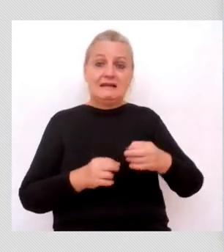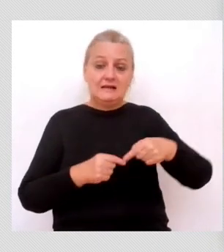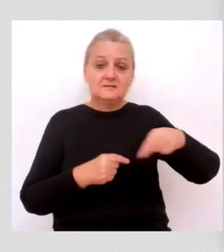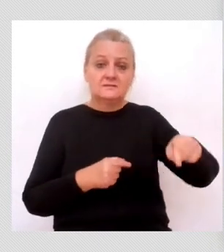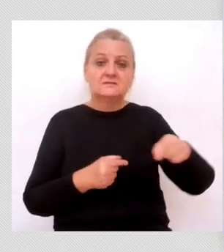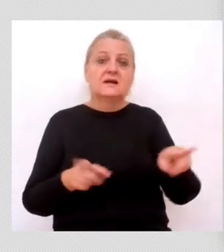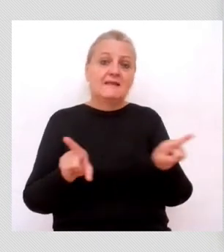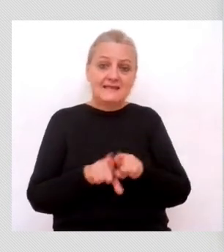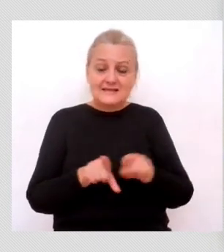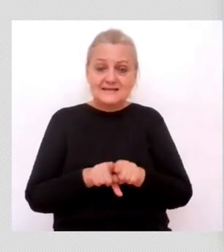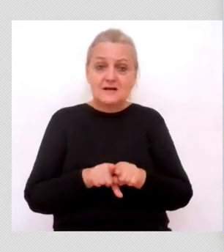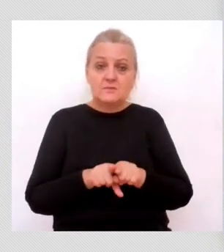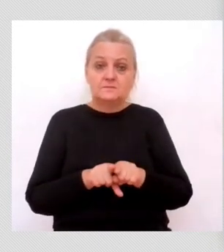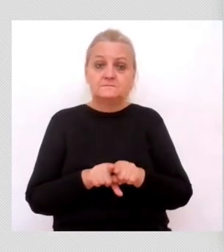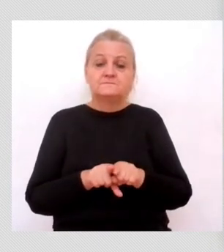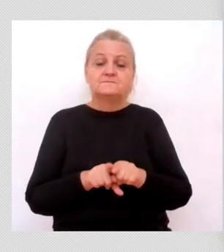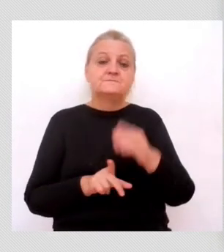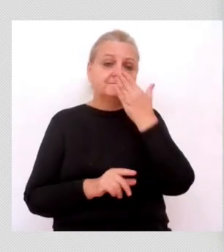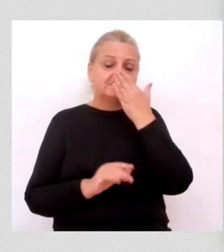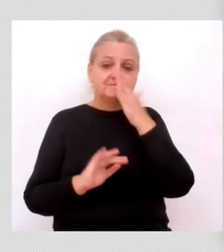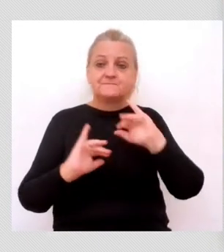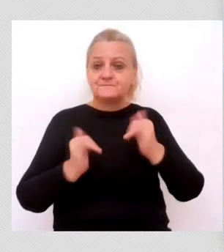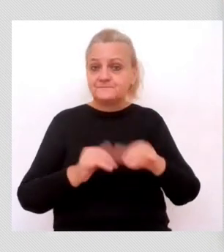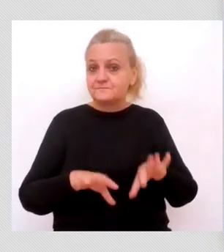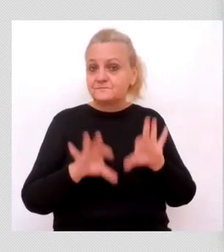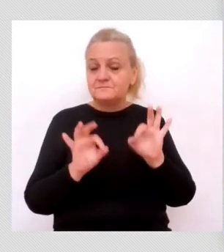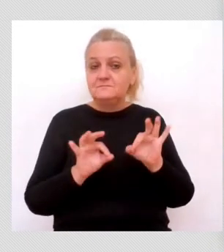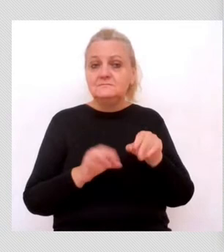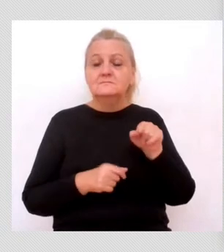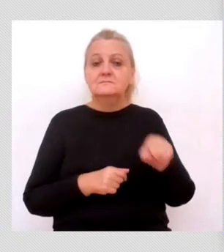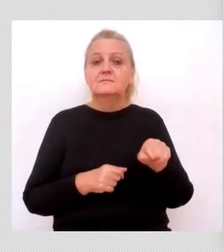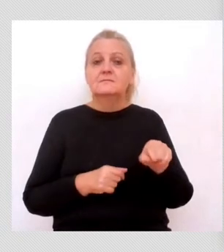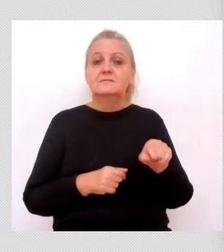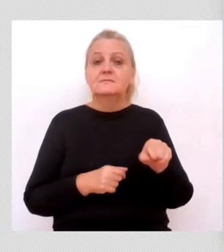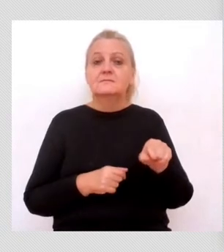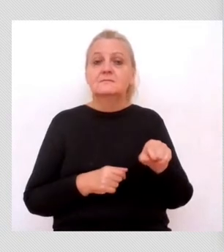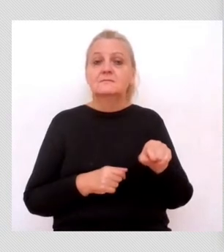najprawdopodobniej także, będą wyborami, które nie będą w pełni